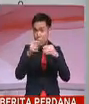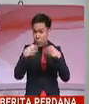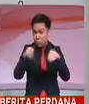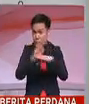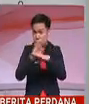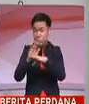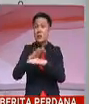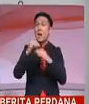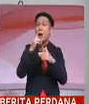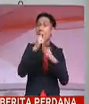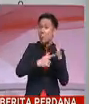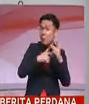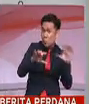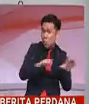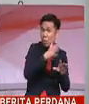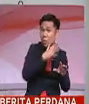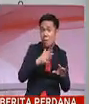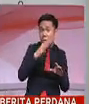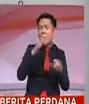memberi pulangan yang setimpal.